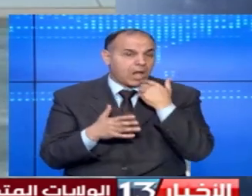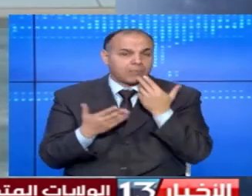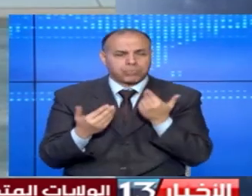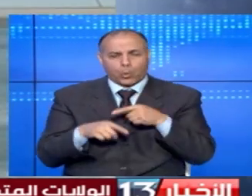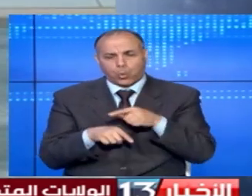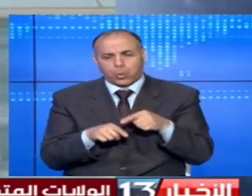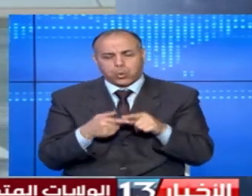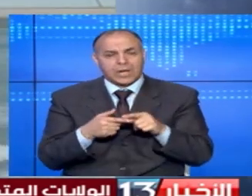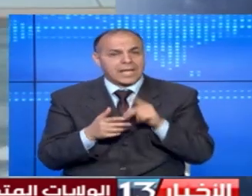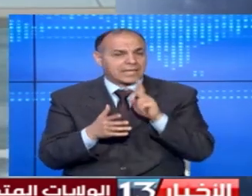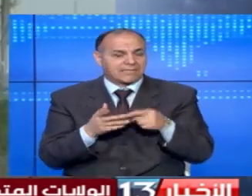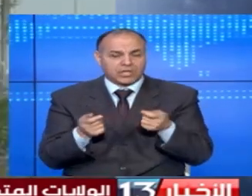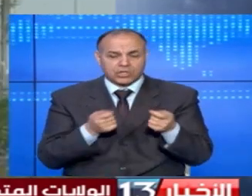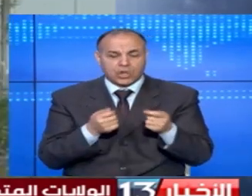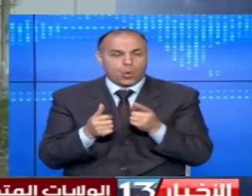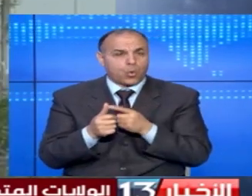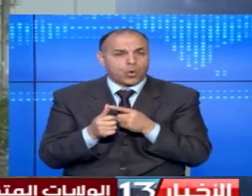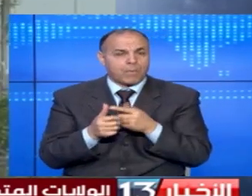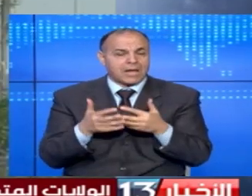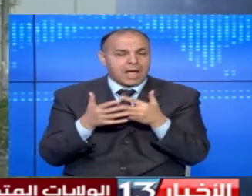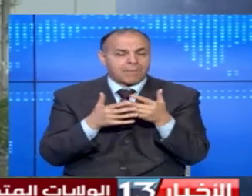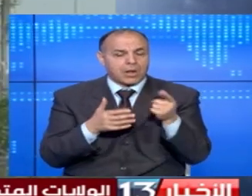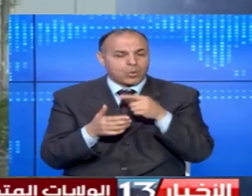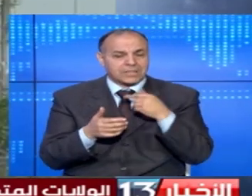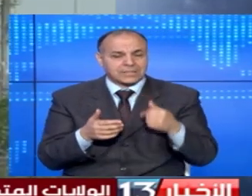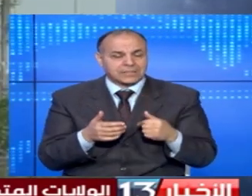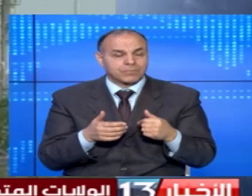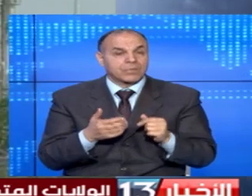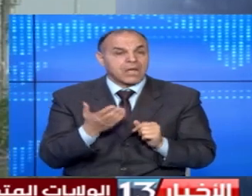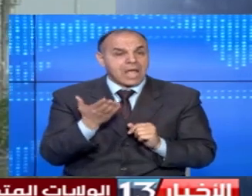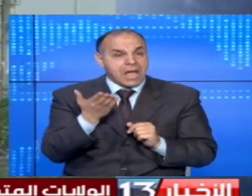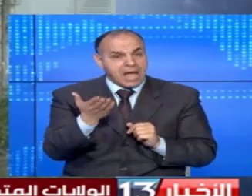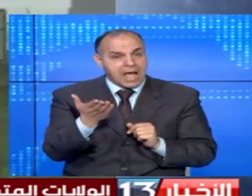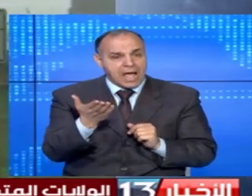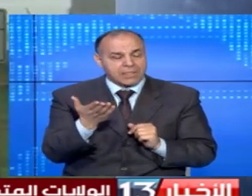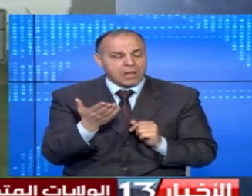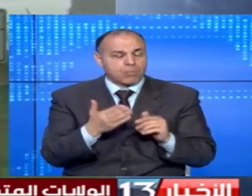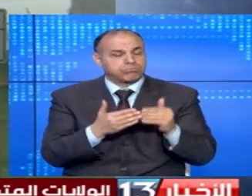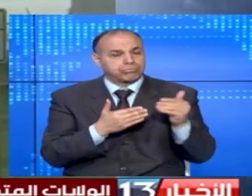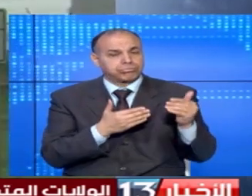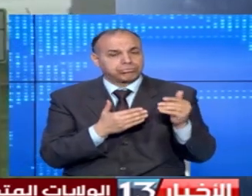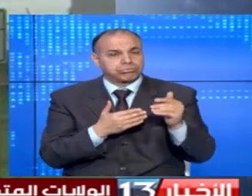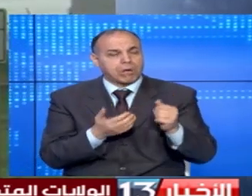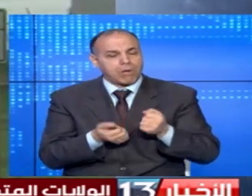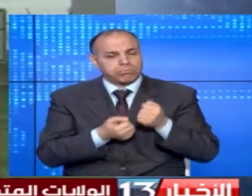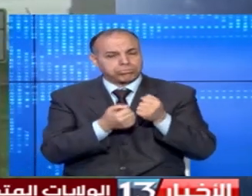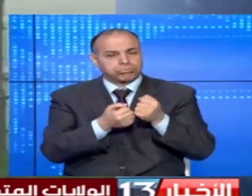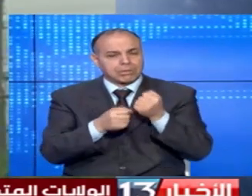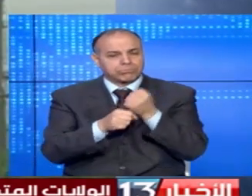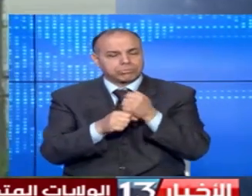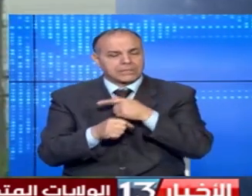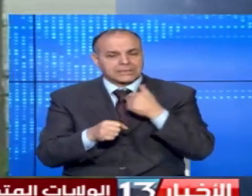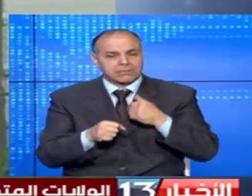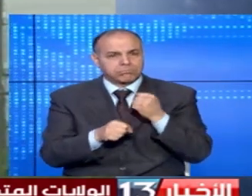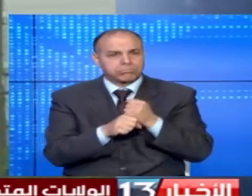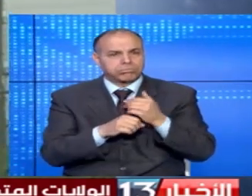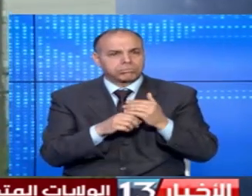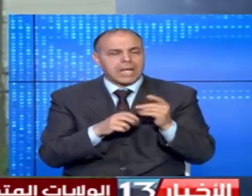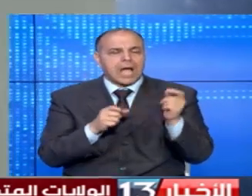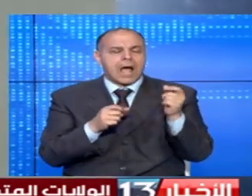لاتفاق التجاره الاولى بين الولايات المتحده والصين والذي يمهد لقفزه في مشتريات الصيف من منتجات الطاقه